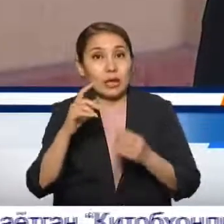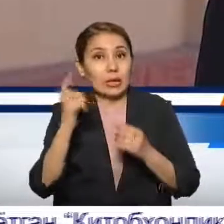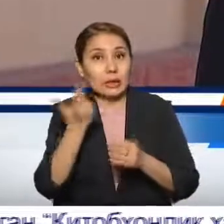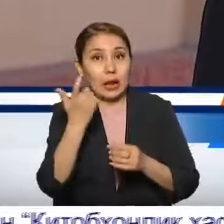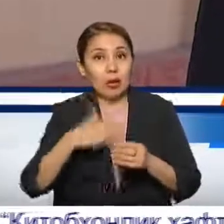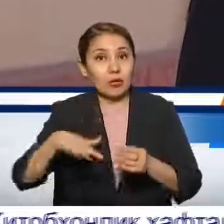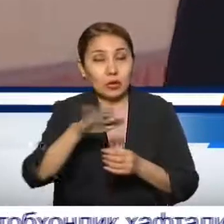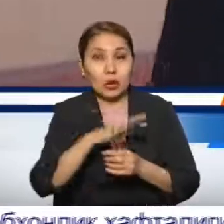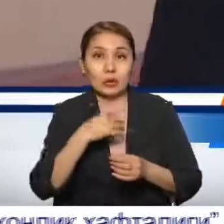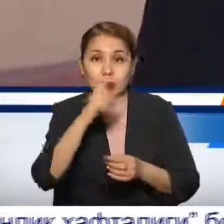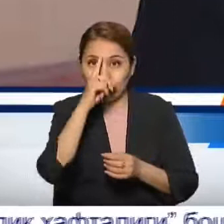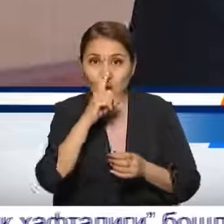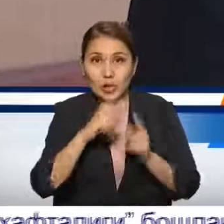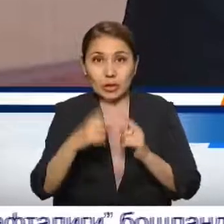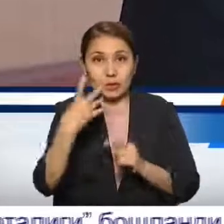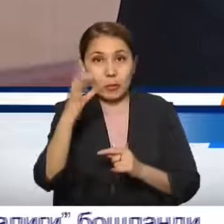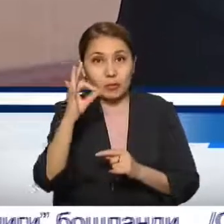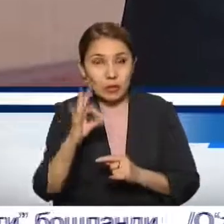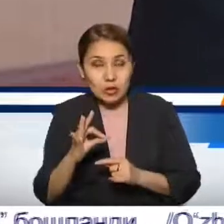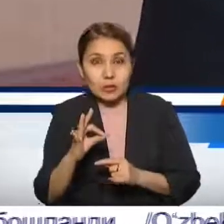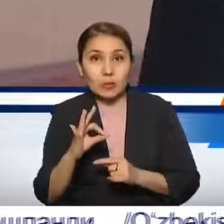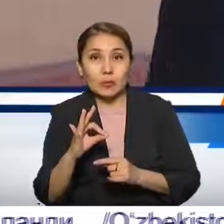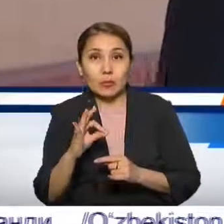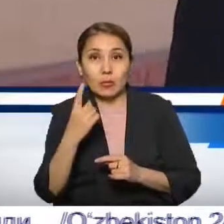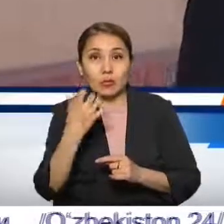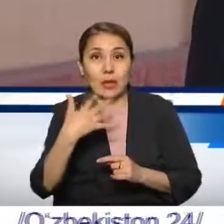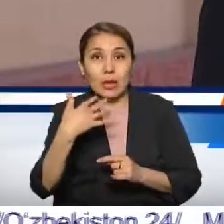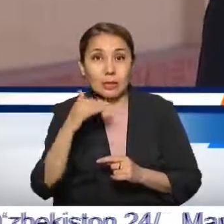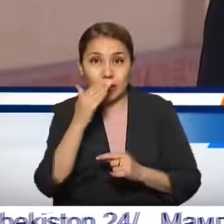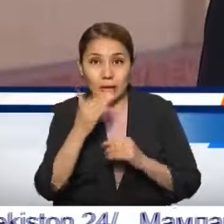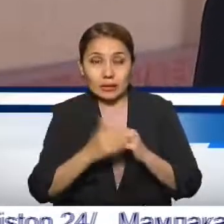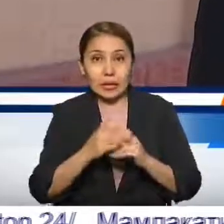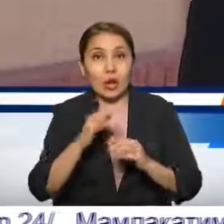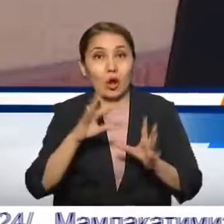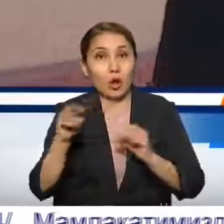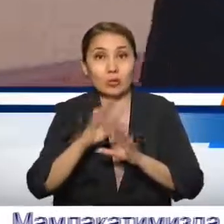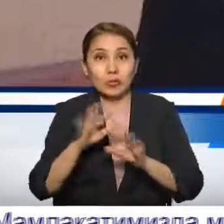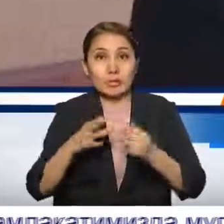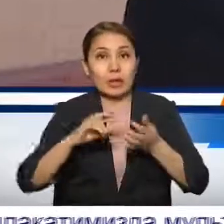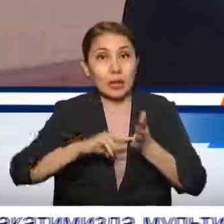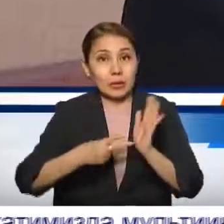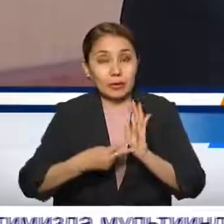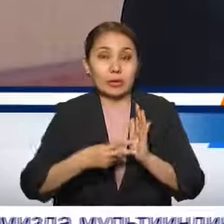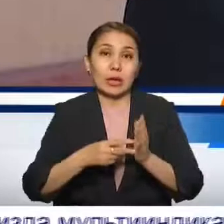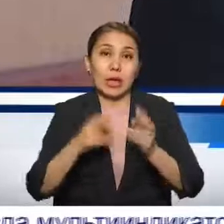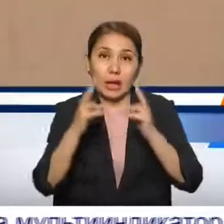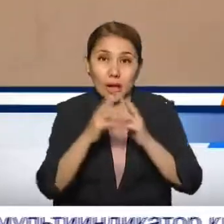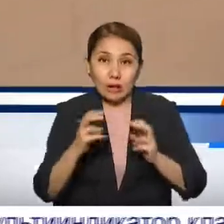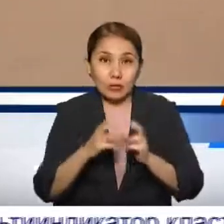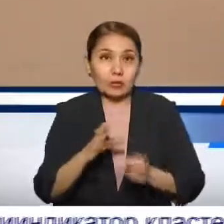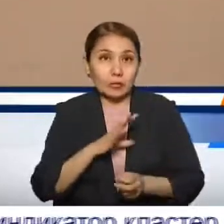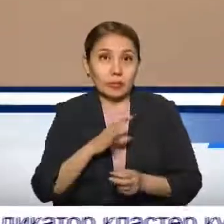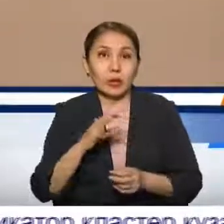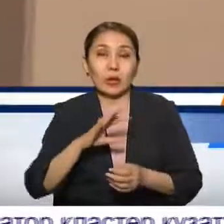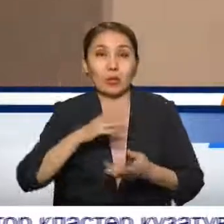Bir oyga kelib bizlar 25%ini, ya'ni 150 mingga yaqin ko'chmas mulk obyektini xatlovdan o'tkazib chiqdik.